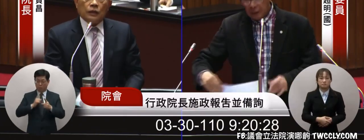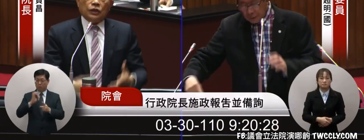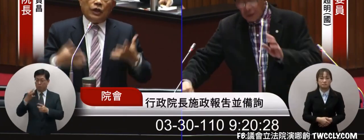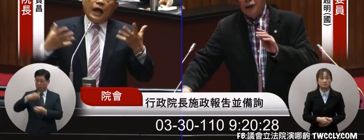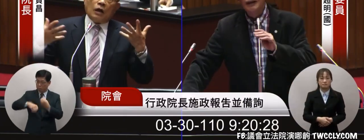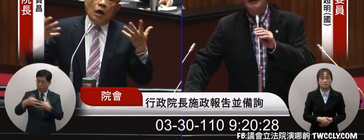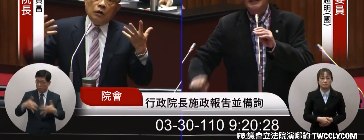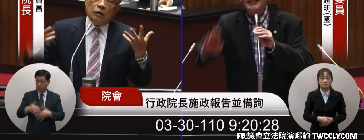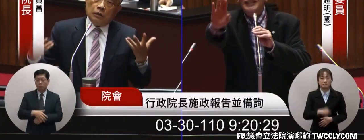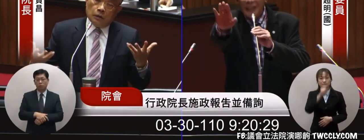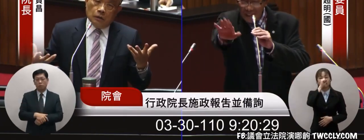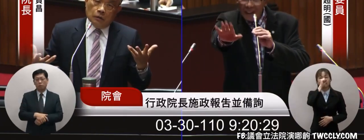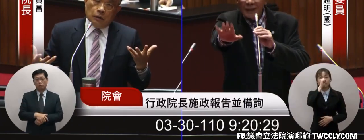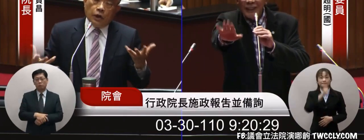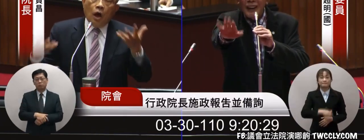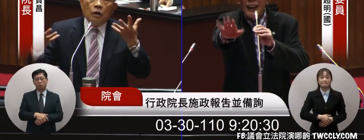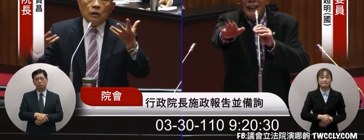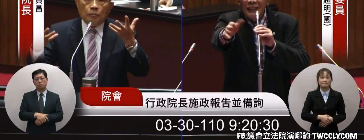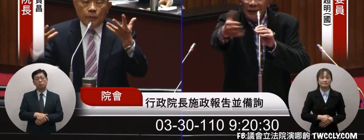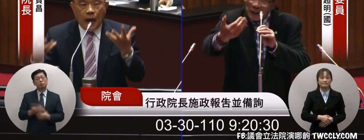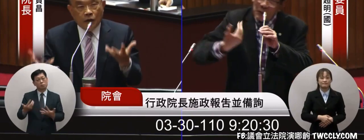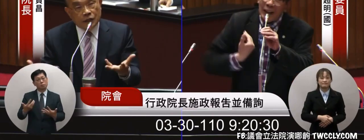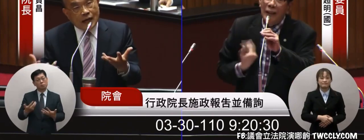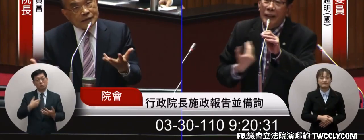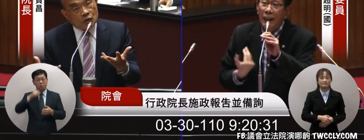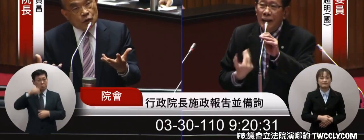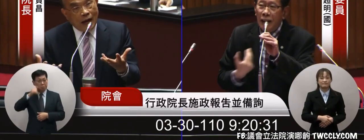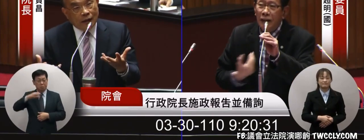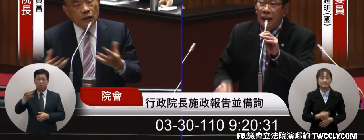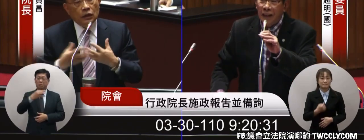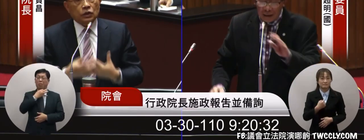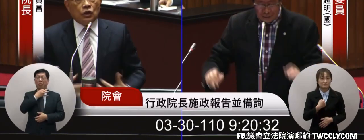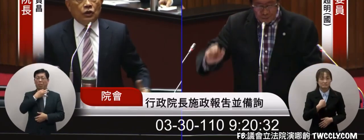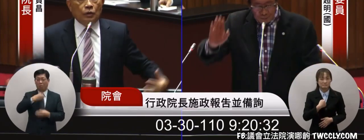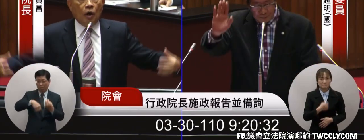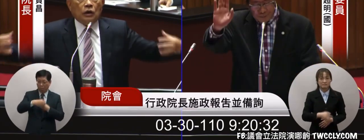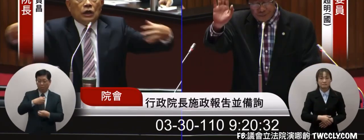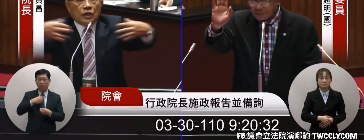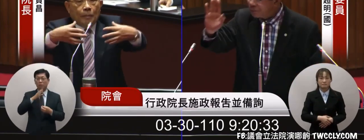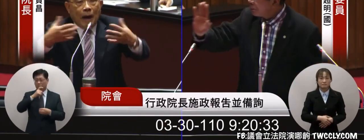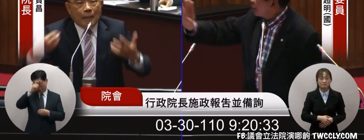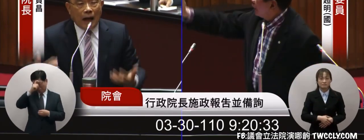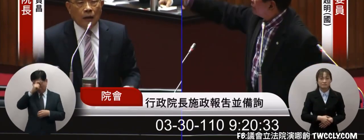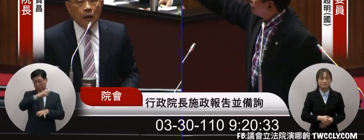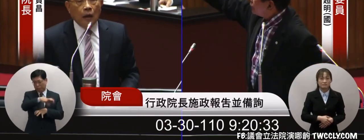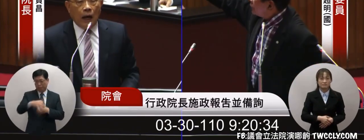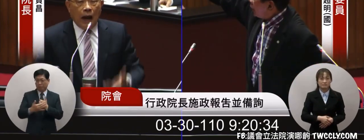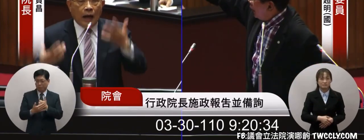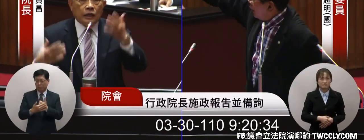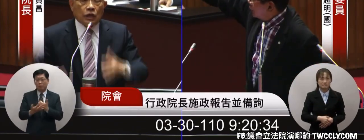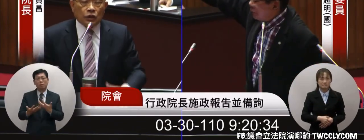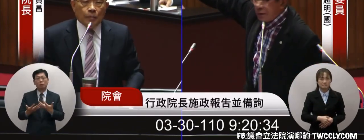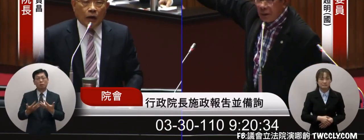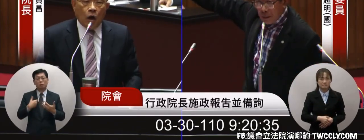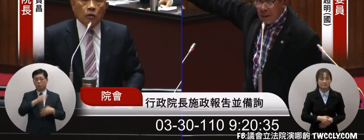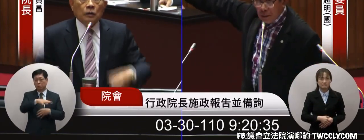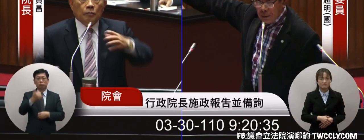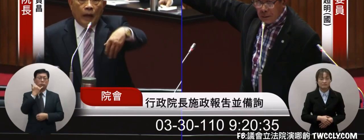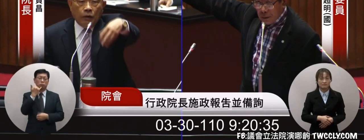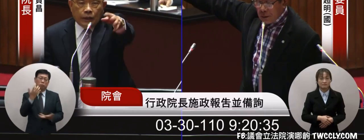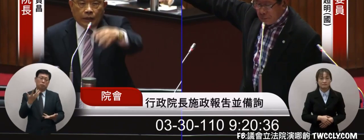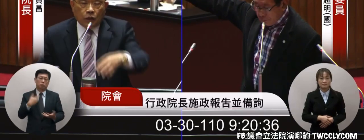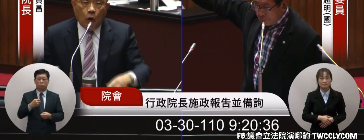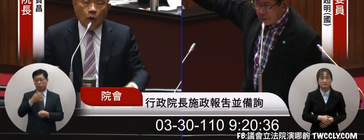妳就要說 妳說苗栗財政困難就希望各地幫忙那妳各地也說